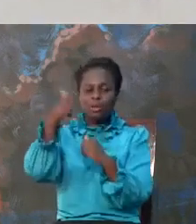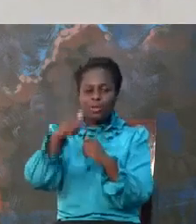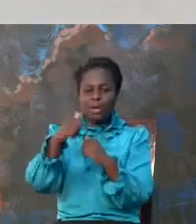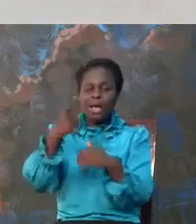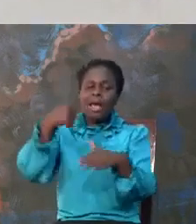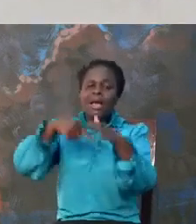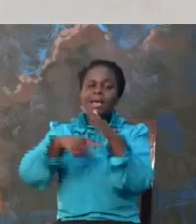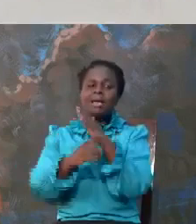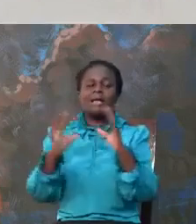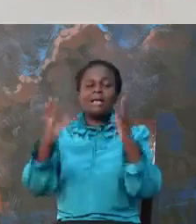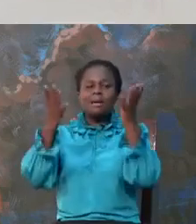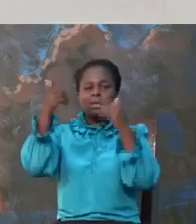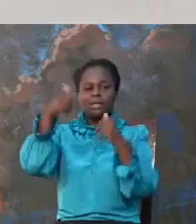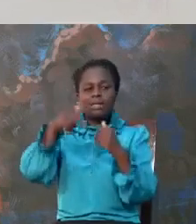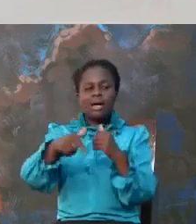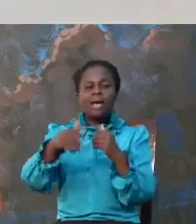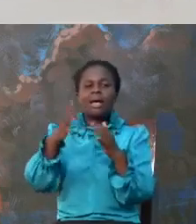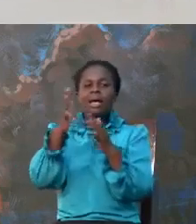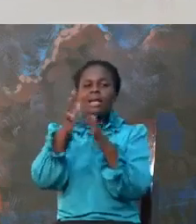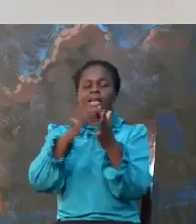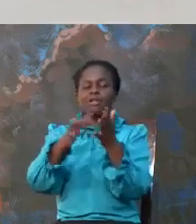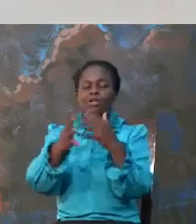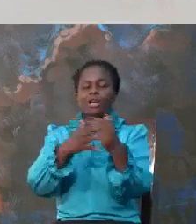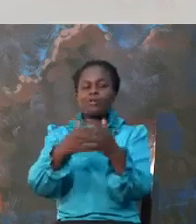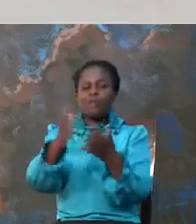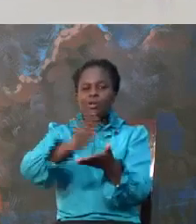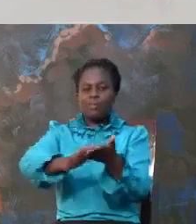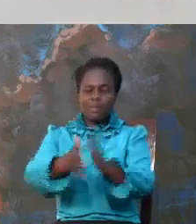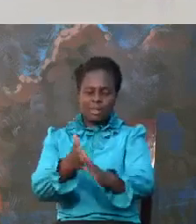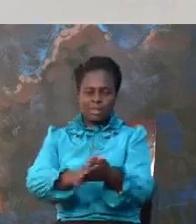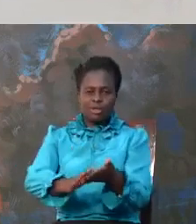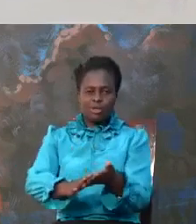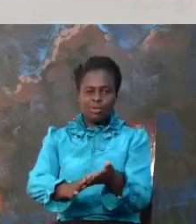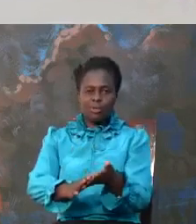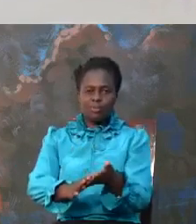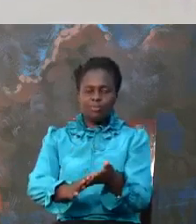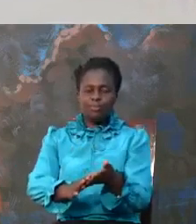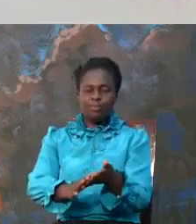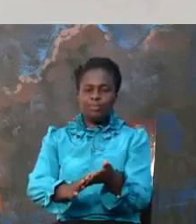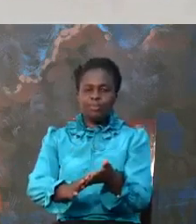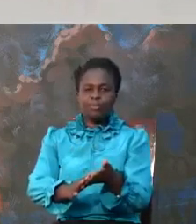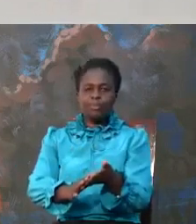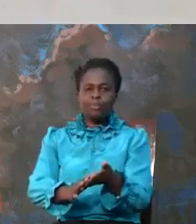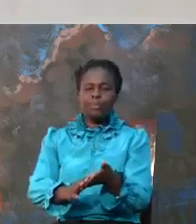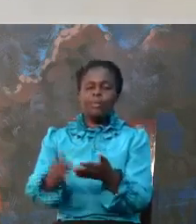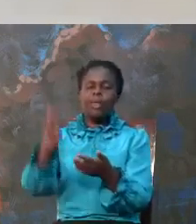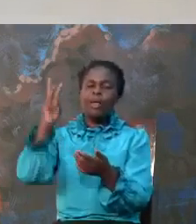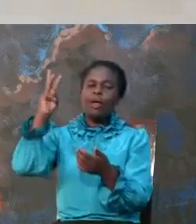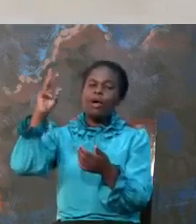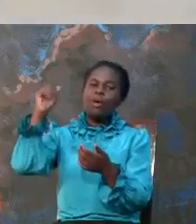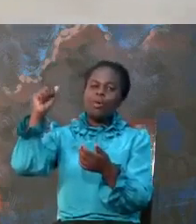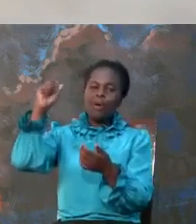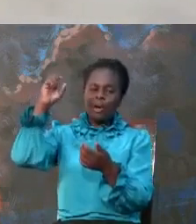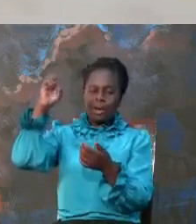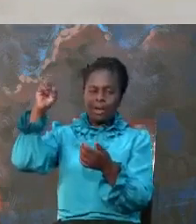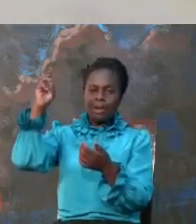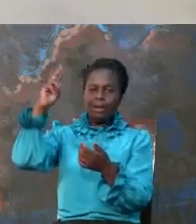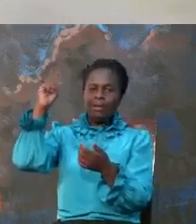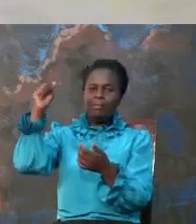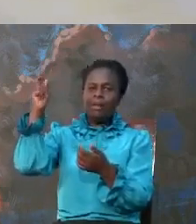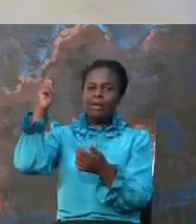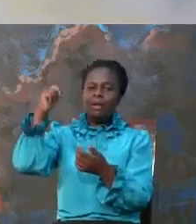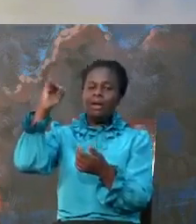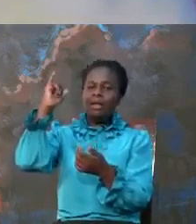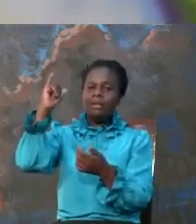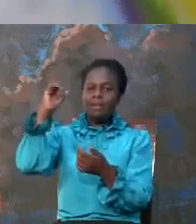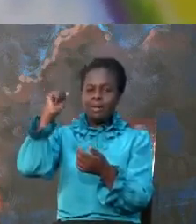haya Yesu anafanya upatanisho. Anafanyaje upatanisho katika swala hilo? Kitu gani anafanya? Fungua Ibrania. Ibrania sura ya 4. Soma